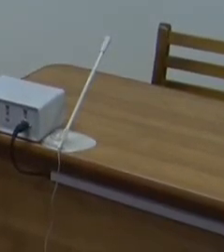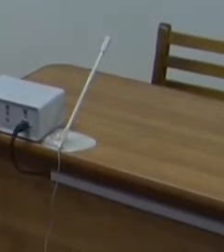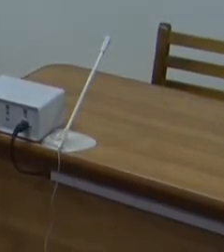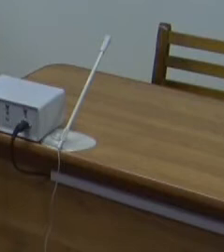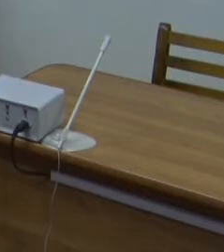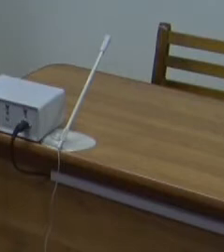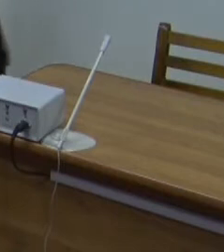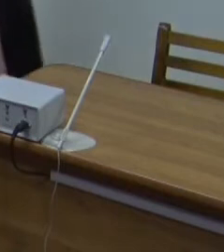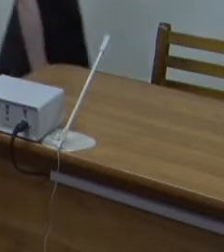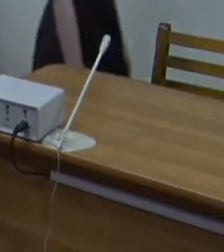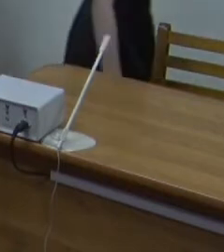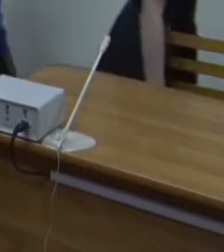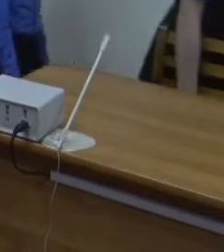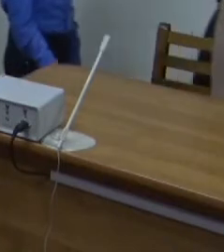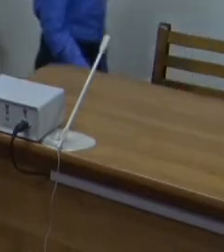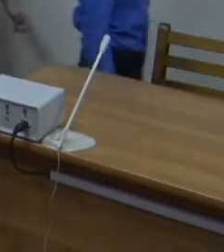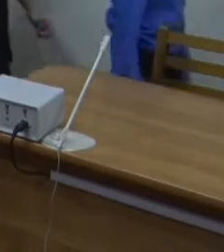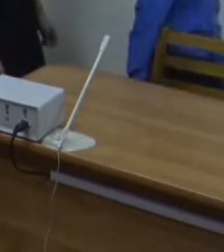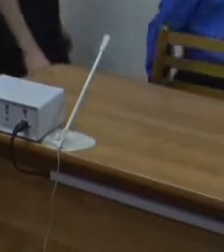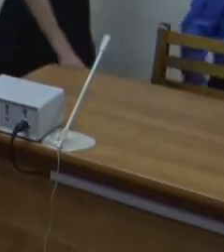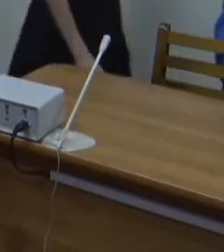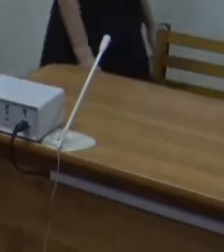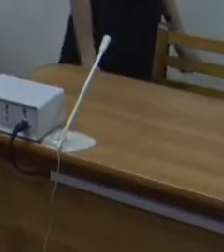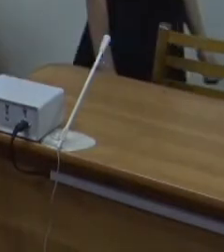Здравствуйте. Здравствуйте. Так,